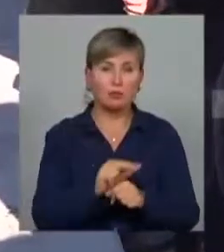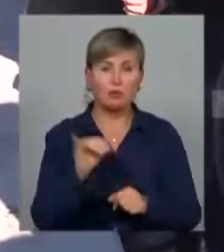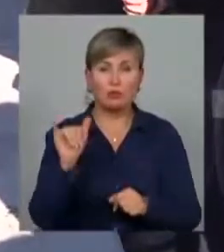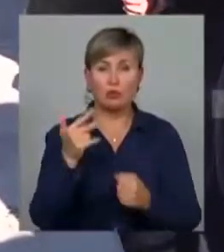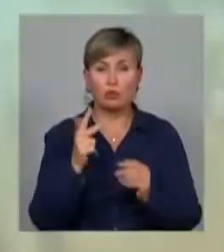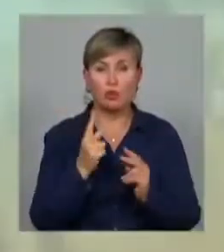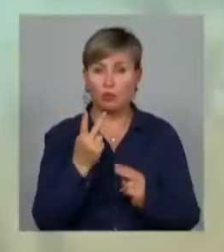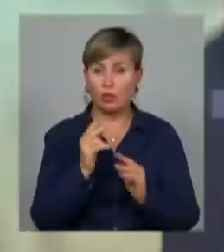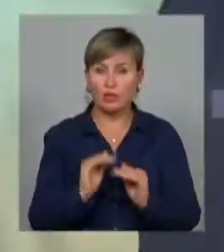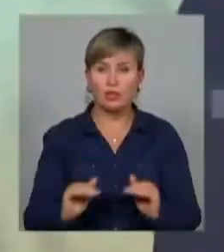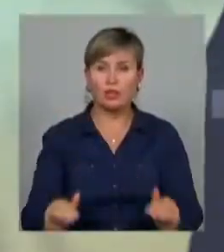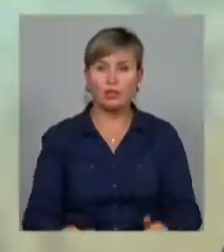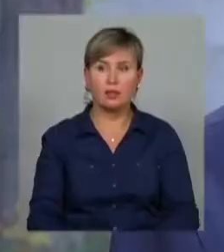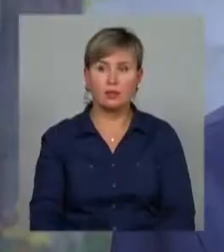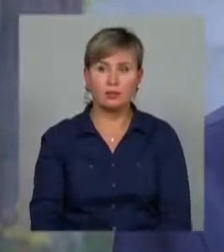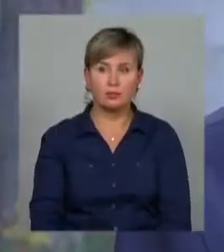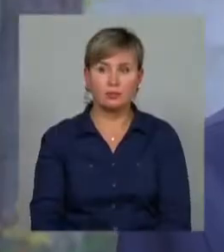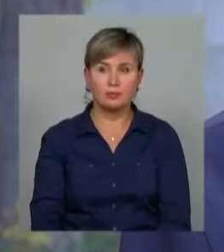детей.